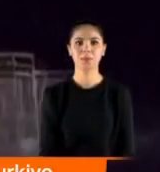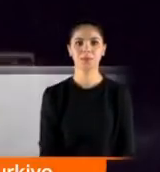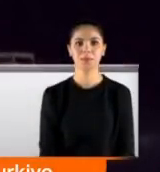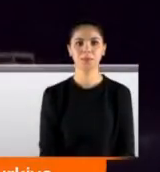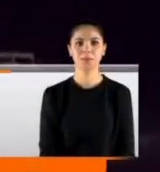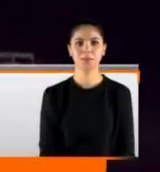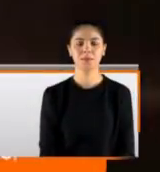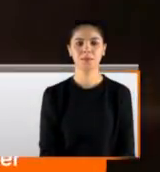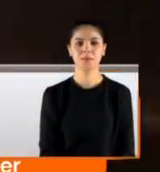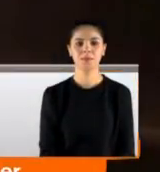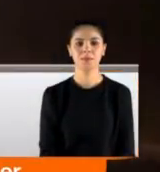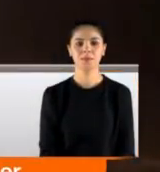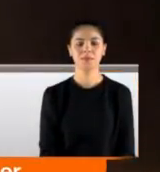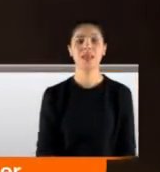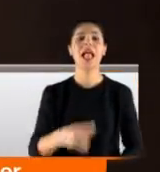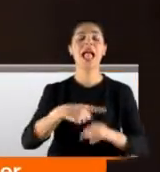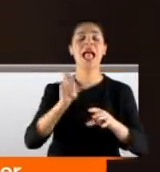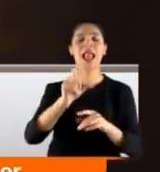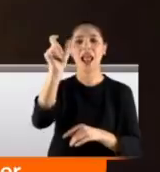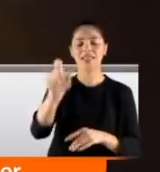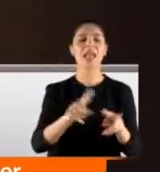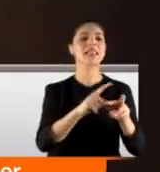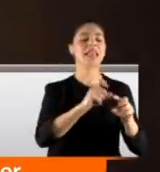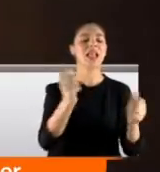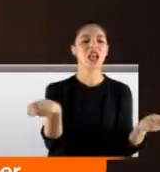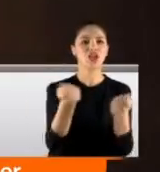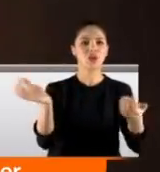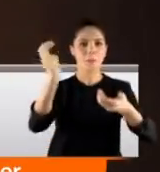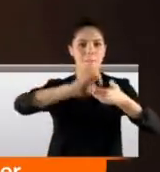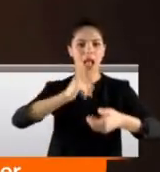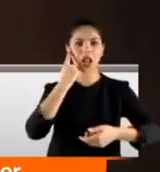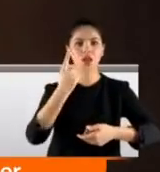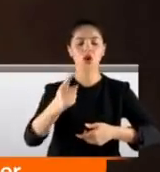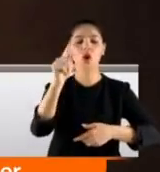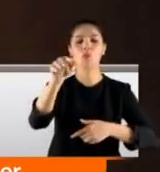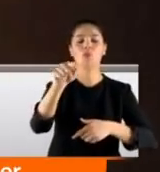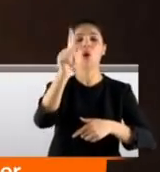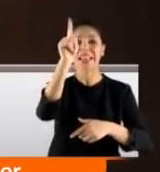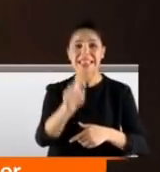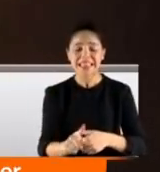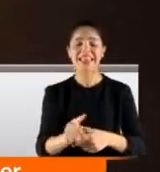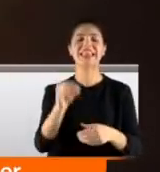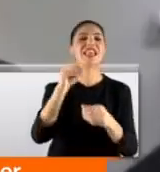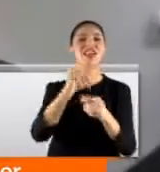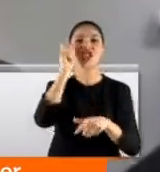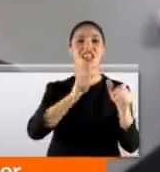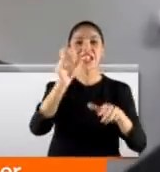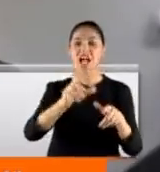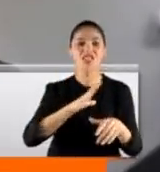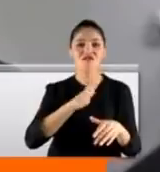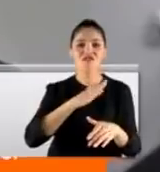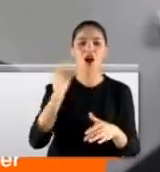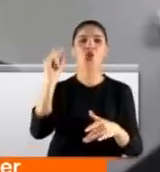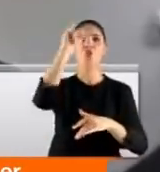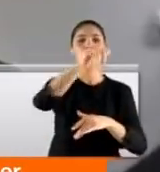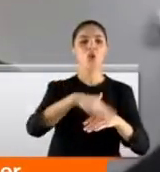3, 2, 1. Elon Musk ve NASA işbirliği yaptı. SpaceX ilk mürettebatlı uçuşunu gerçekleştirdi.